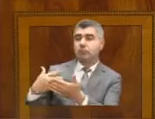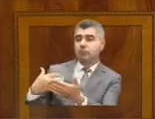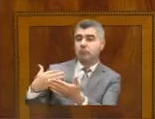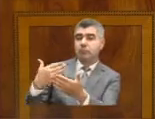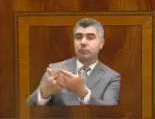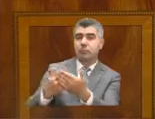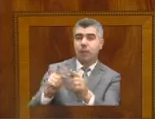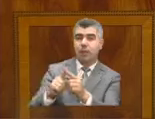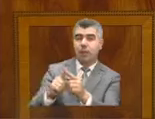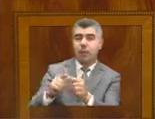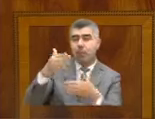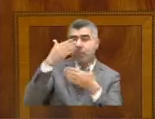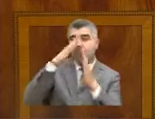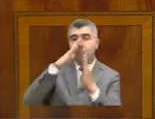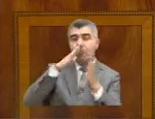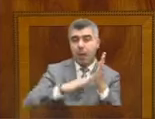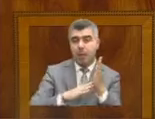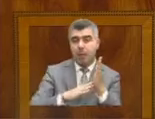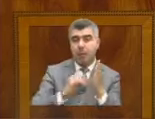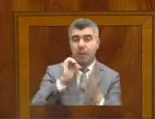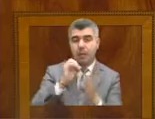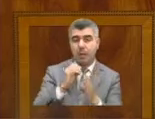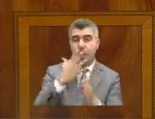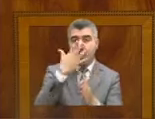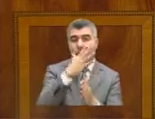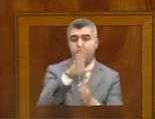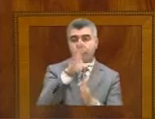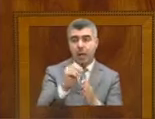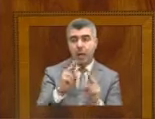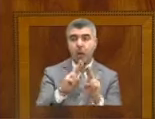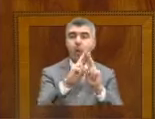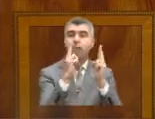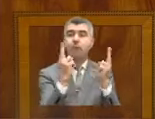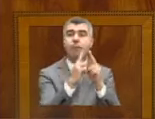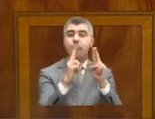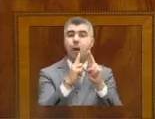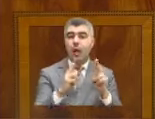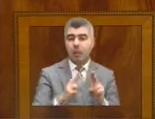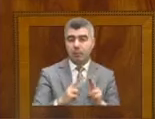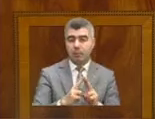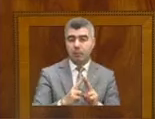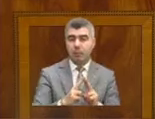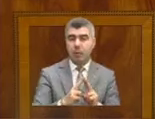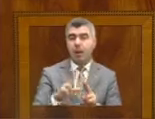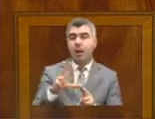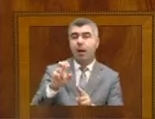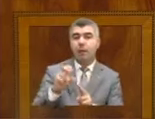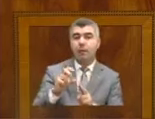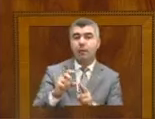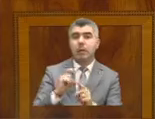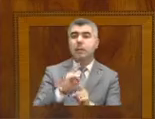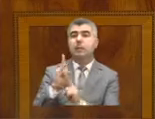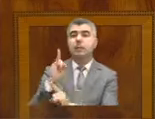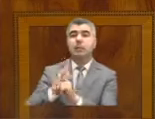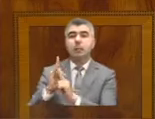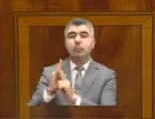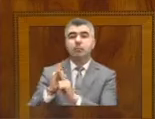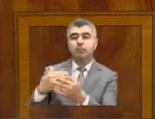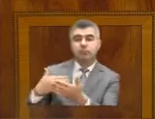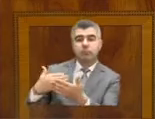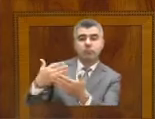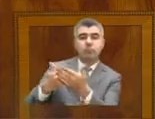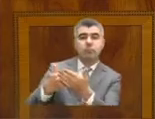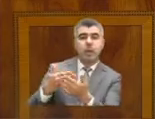تموقع بلادنا على الصعيدين القاري والدولي، موازاة مع مراكمة الإنجازات والمكاسب